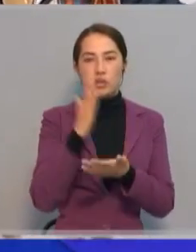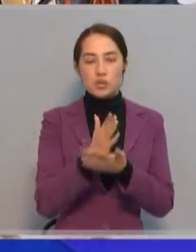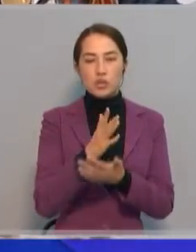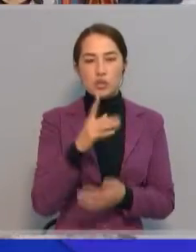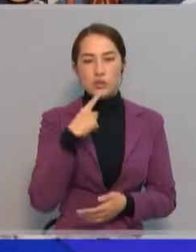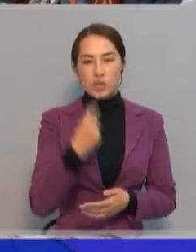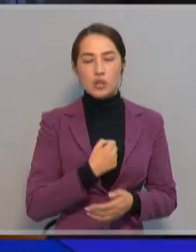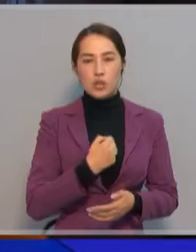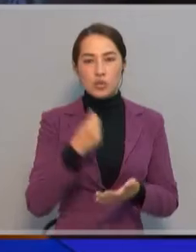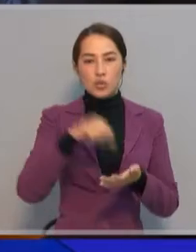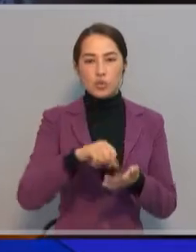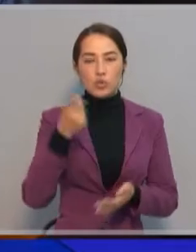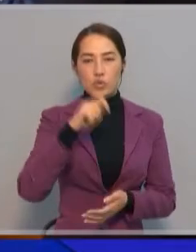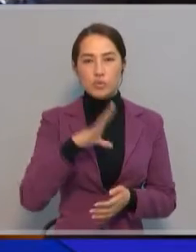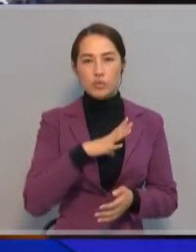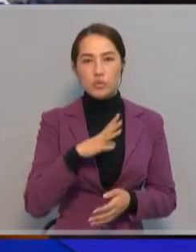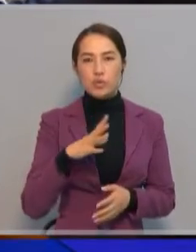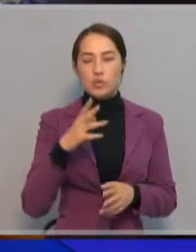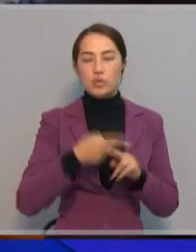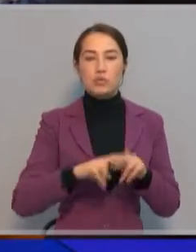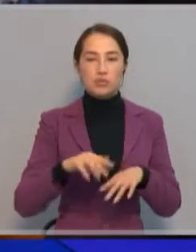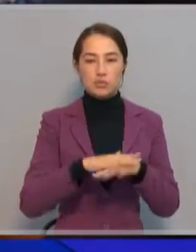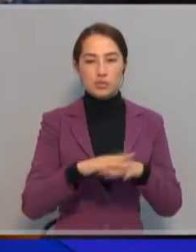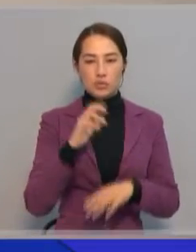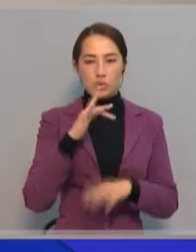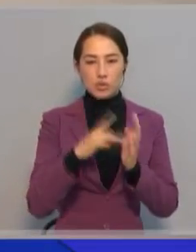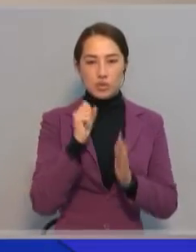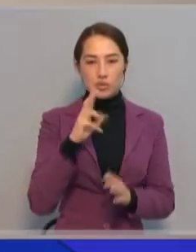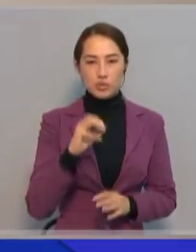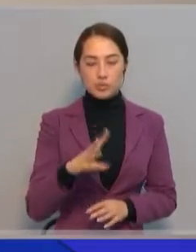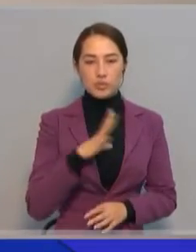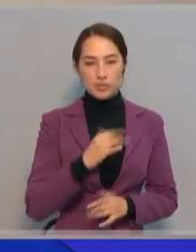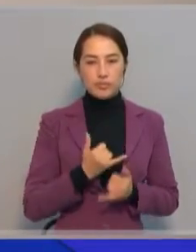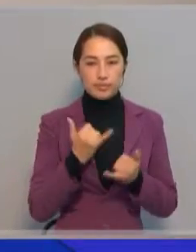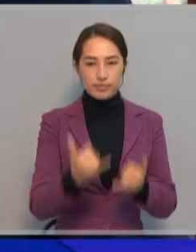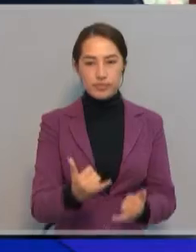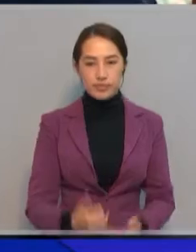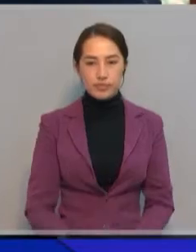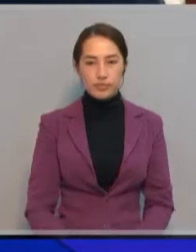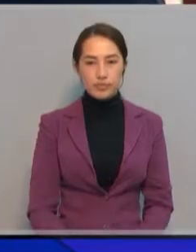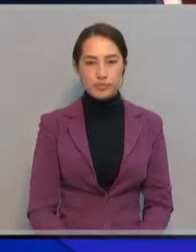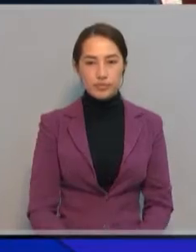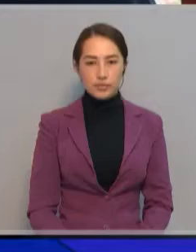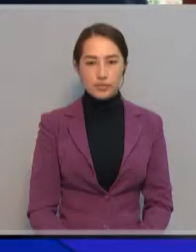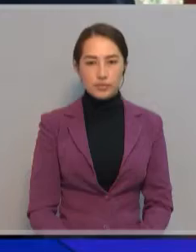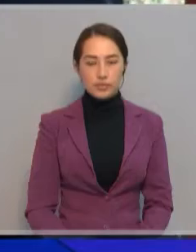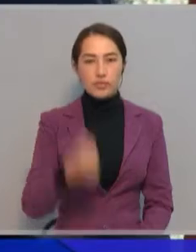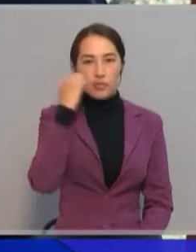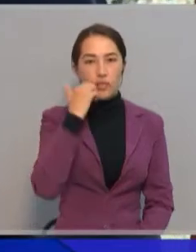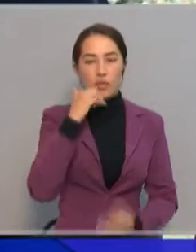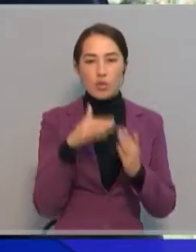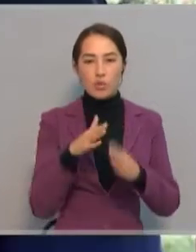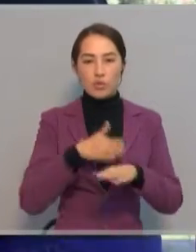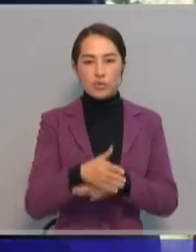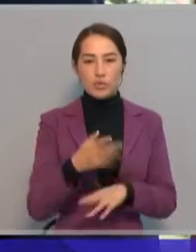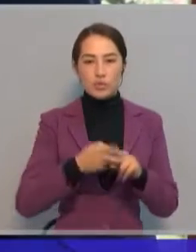тұрады. Халықаралық мереке қарсаңында сол қариялардың барлығына қала әкімдігі тарапынан арнайы құрмет көрсетілді. Ақсақалдарымыздың үйіне келіп, кішкене